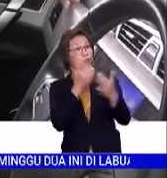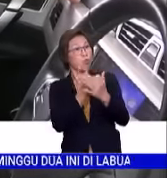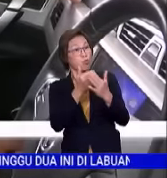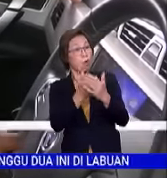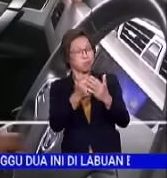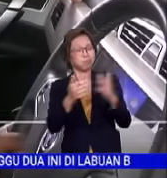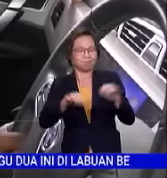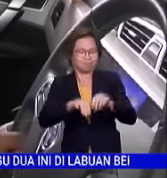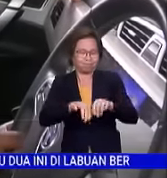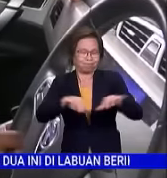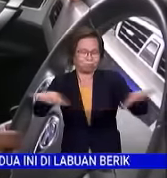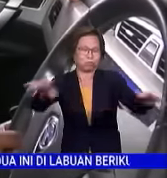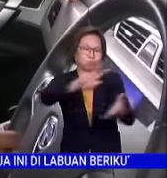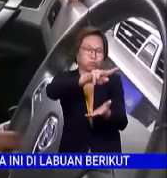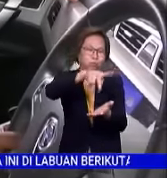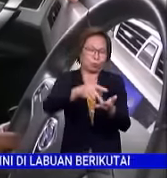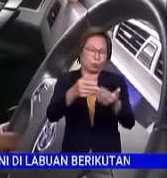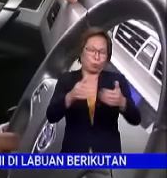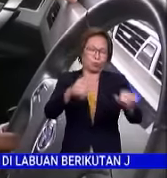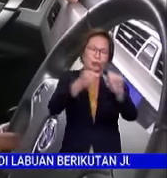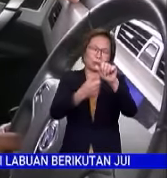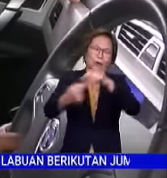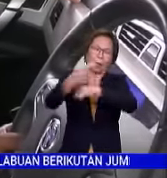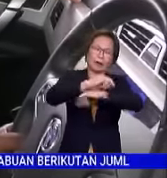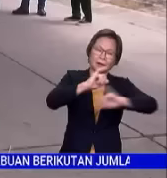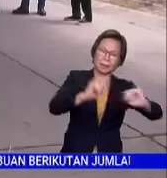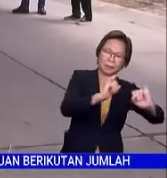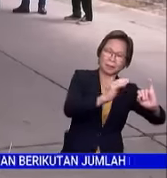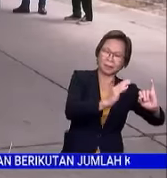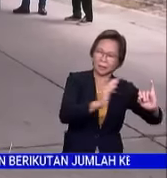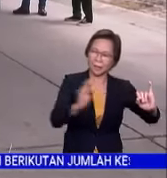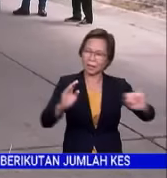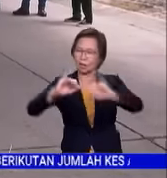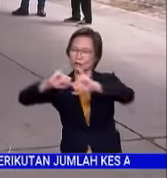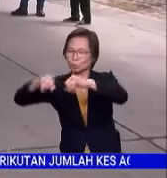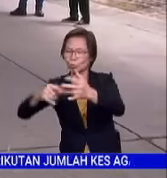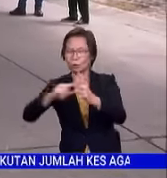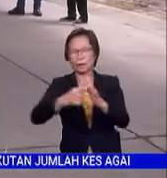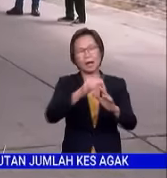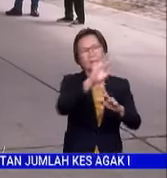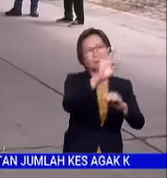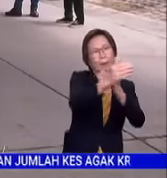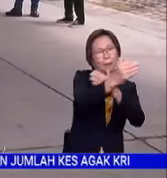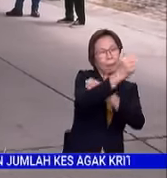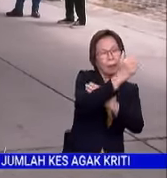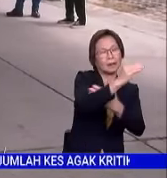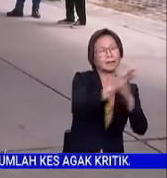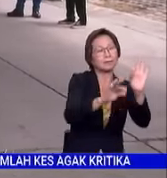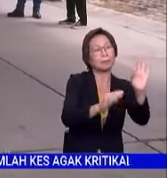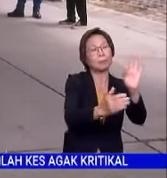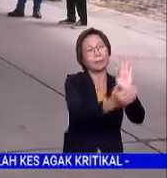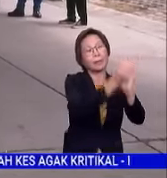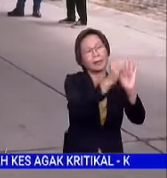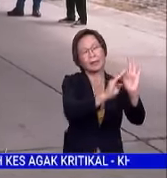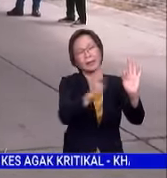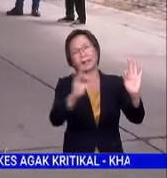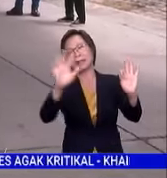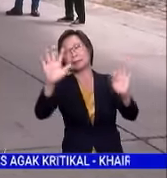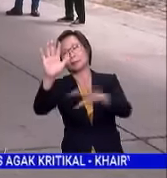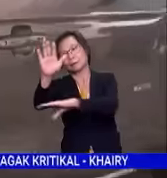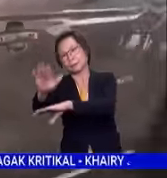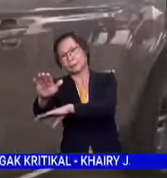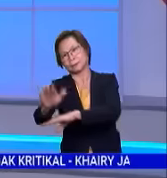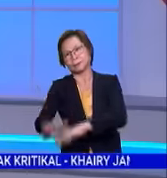menggalakkan. Pusat itu akan dibuka setiap hari Isnin hingga Jumaat bermula 9 pagi hingga 5 petang.